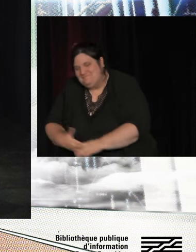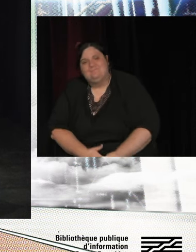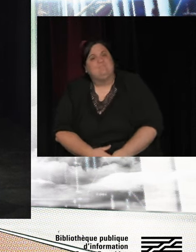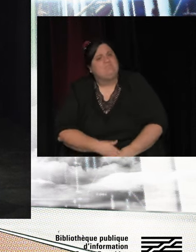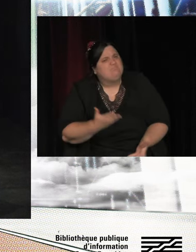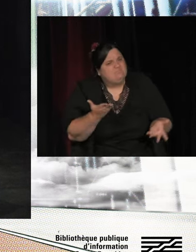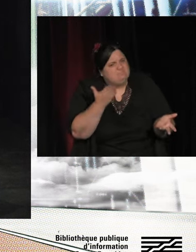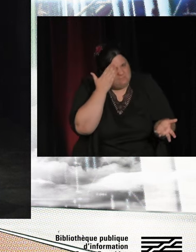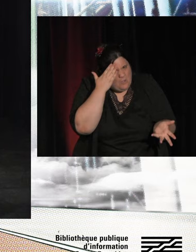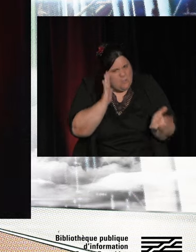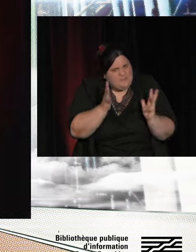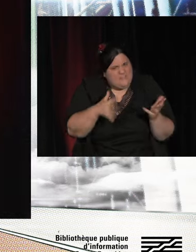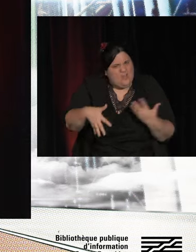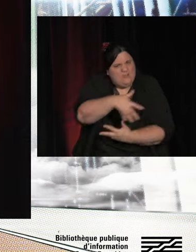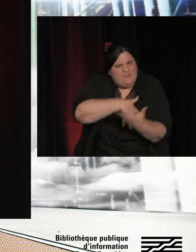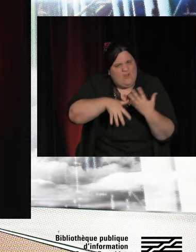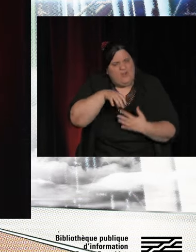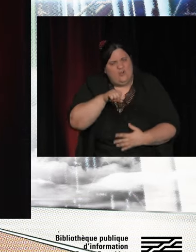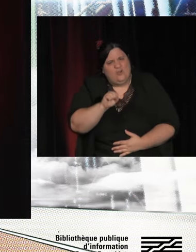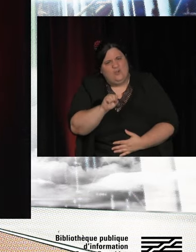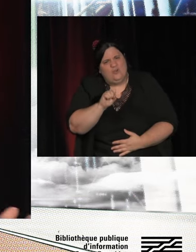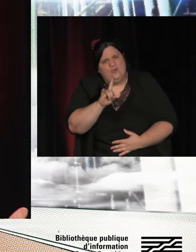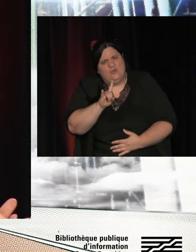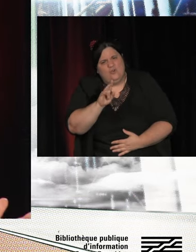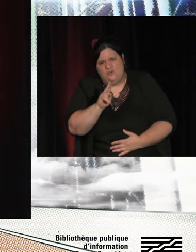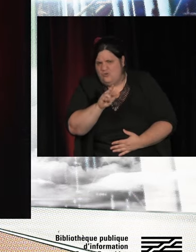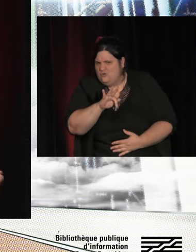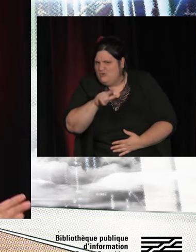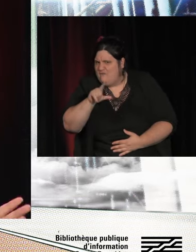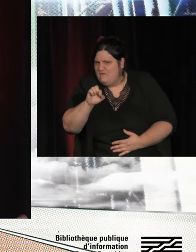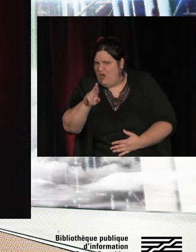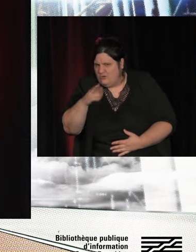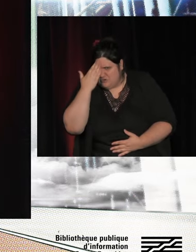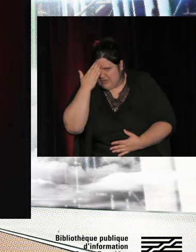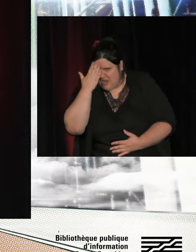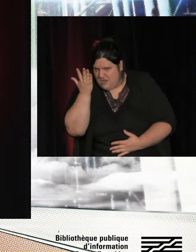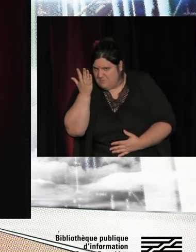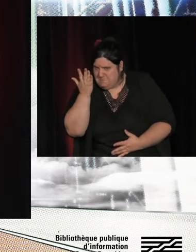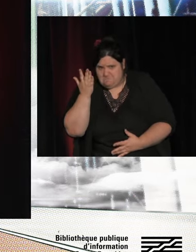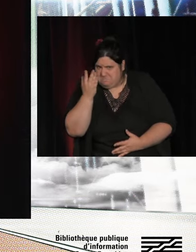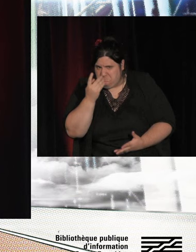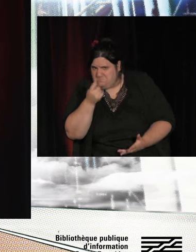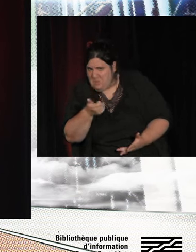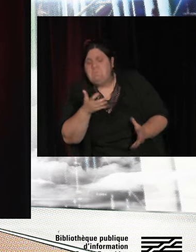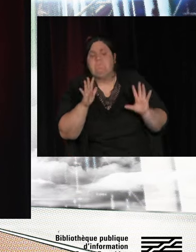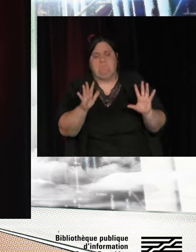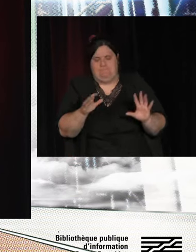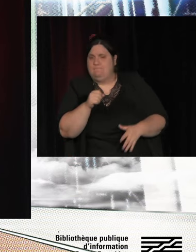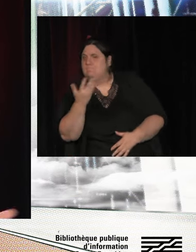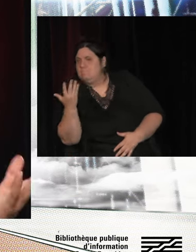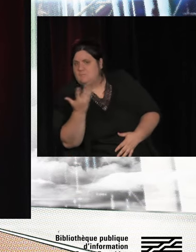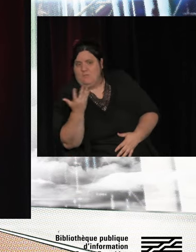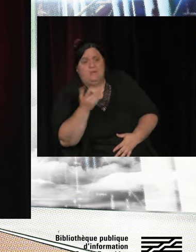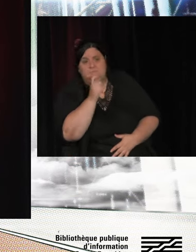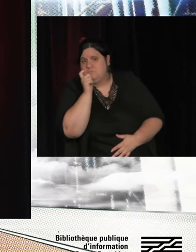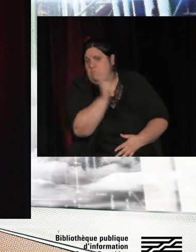vous êtes familier avec le concept du shuffler ? Est-ce que des gens ont déjà entendu parler ou pas du tout ? J'imagine pas beaucoup. Mais donc, un shuffler, donc ça vient